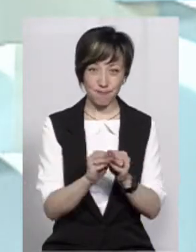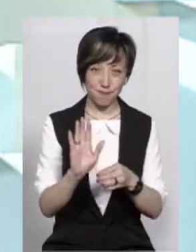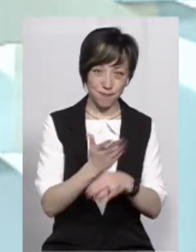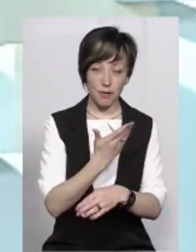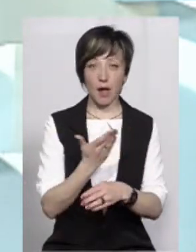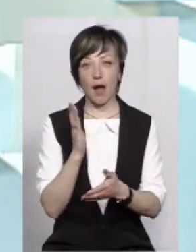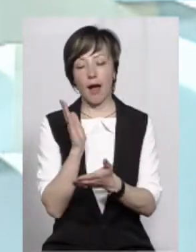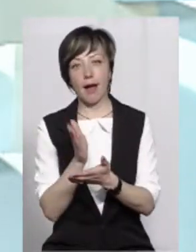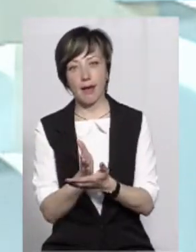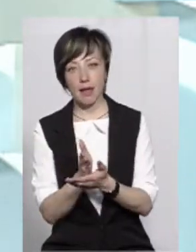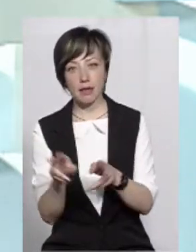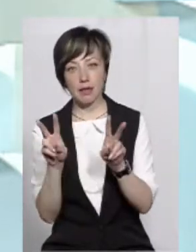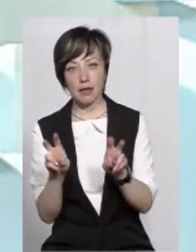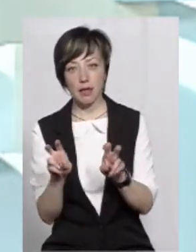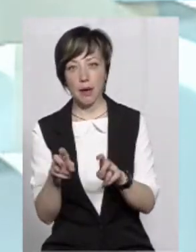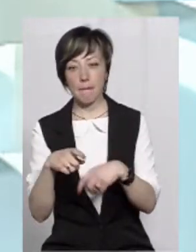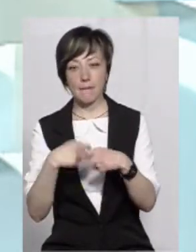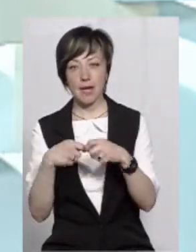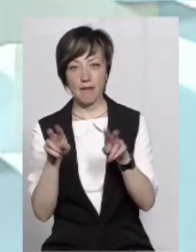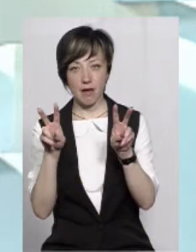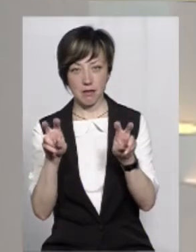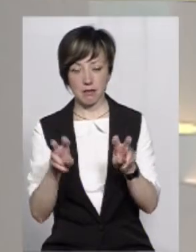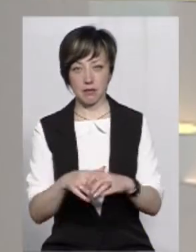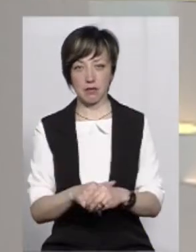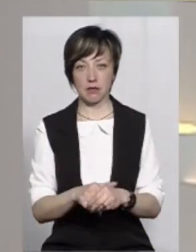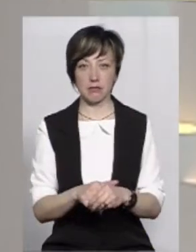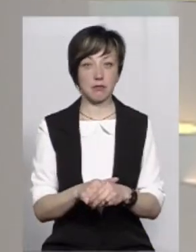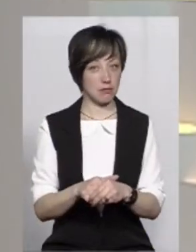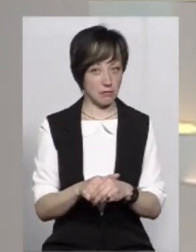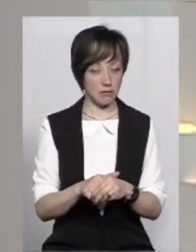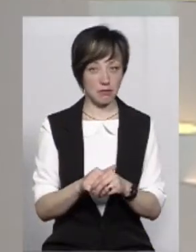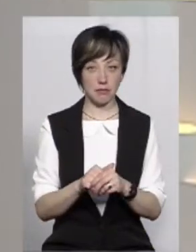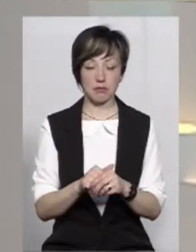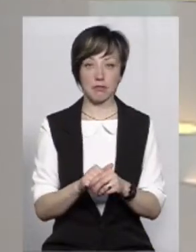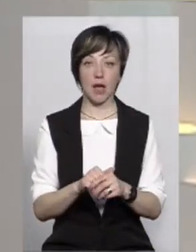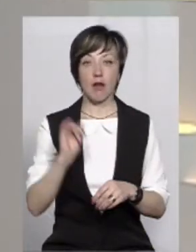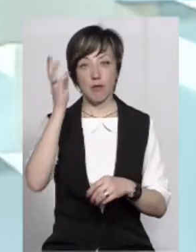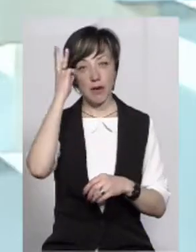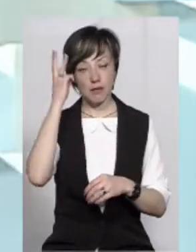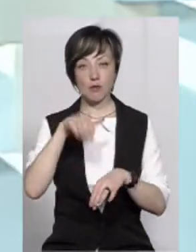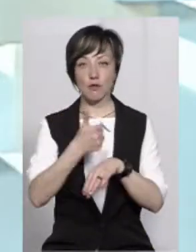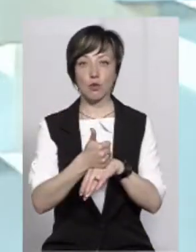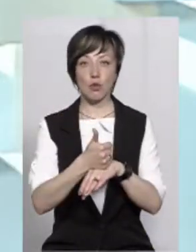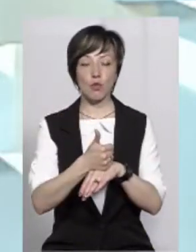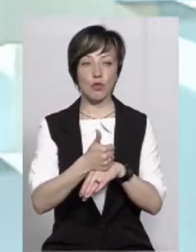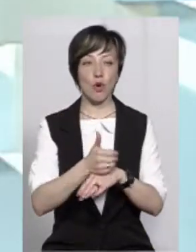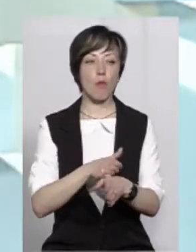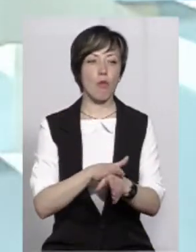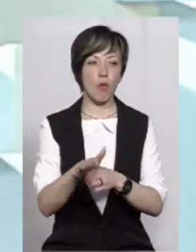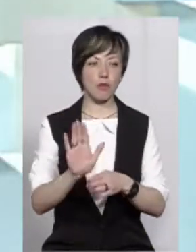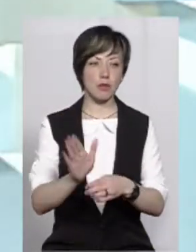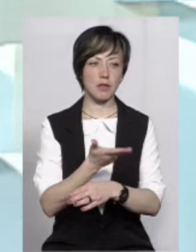матки, а є так називаємо перев'язка труп. Так. Ну, в Хмельницькому в основному практикують